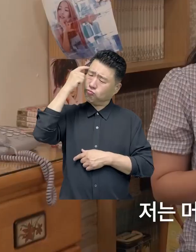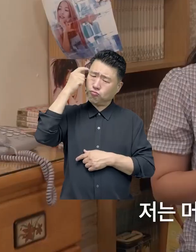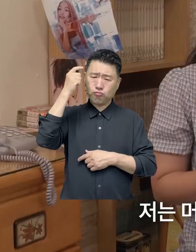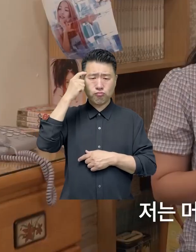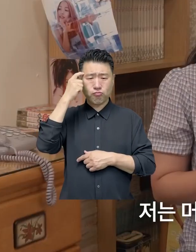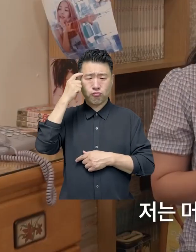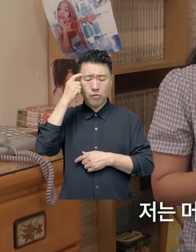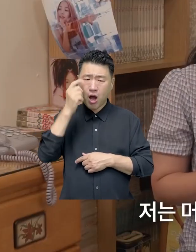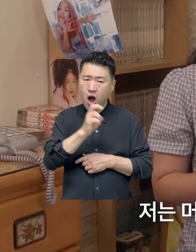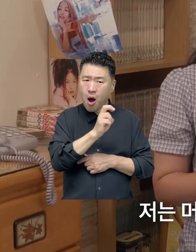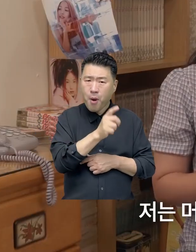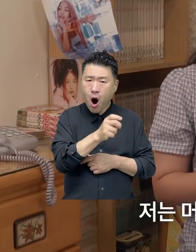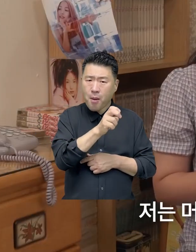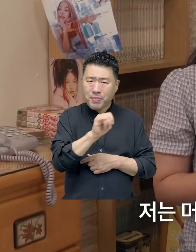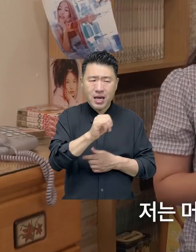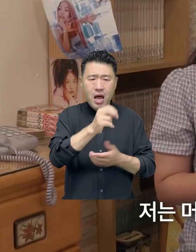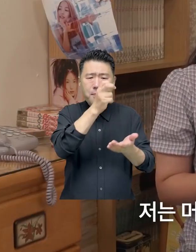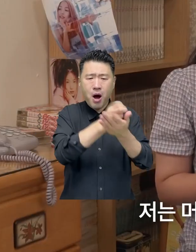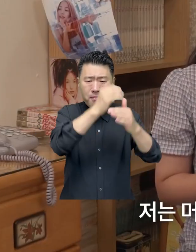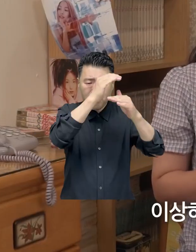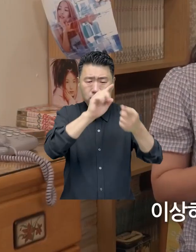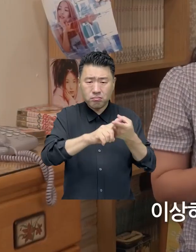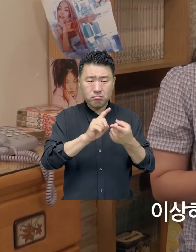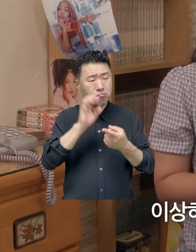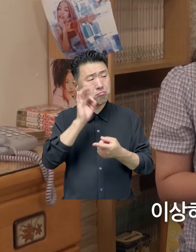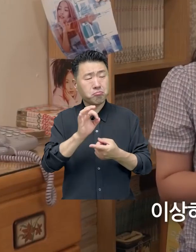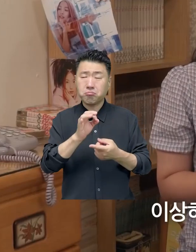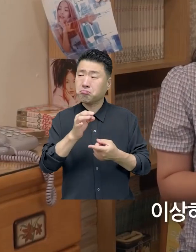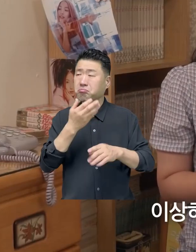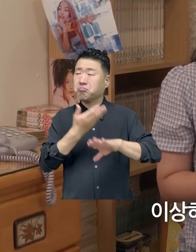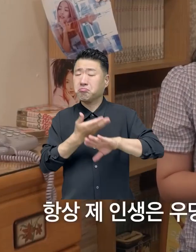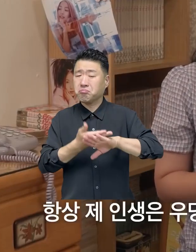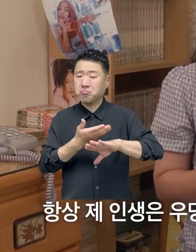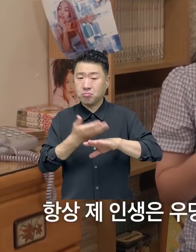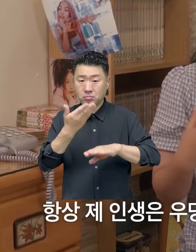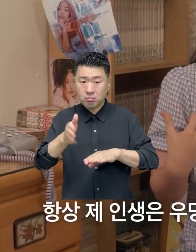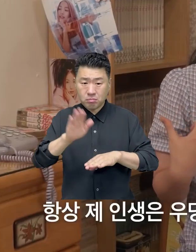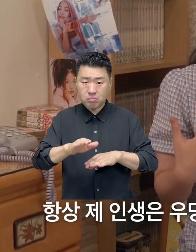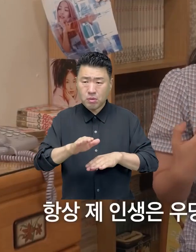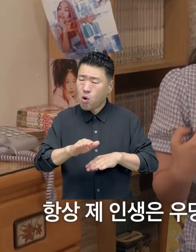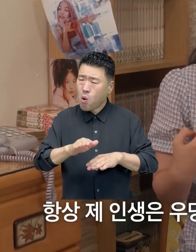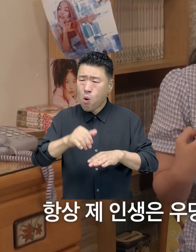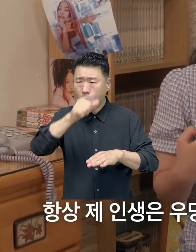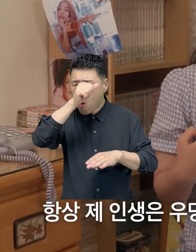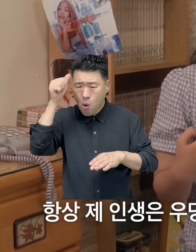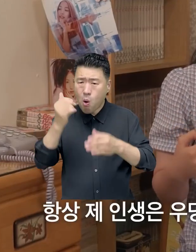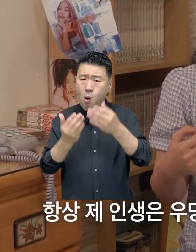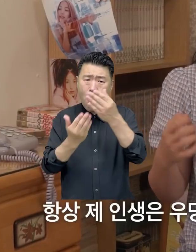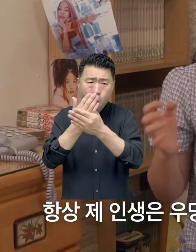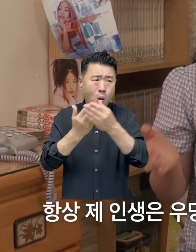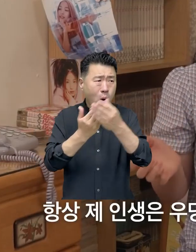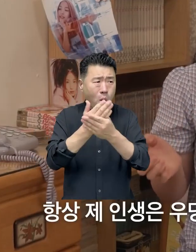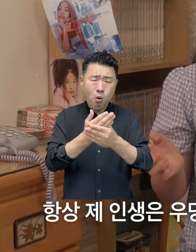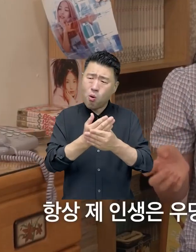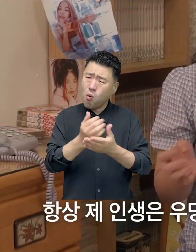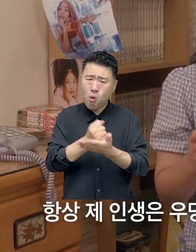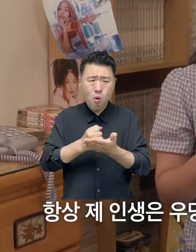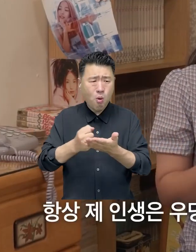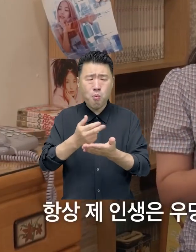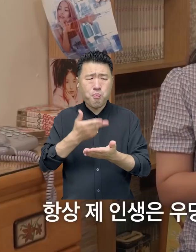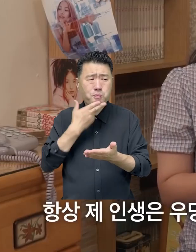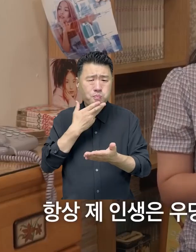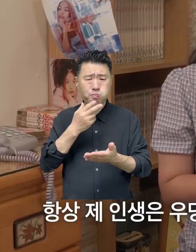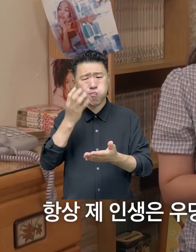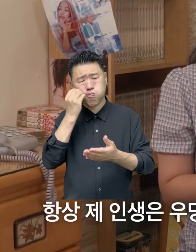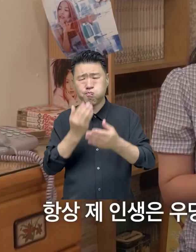있었어요. 저는 머피의 법칙이라는 말을 이상하게 여기지 않았는데 항상 제 인생은 뭔가 그렇게 우당탕탕 운